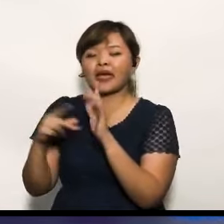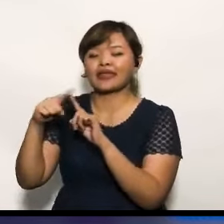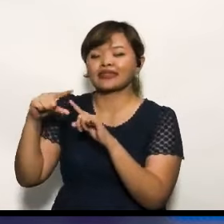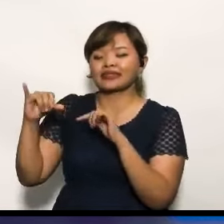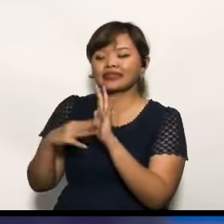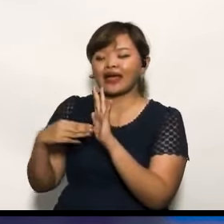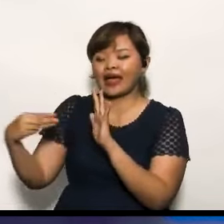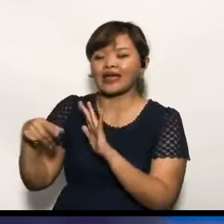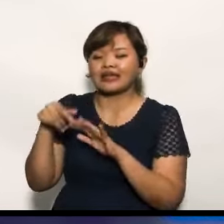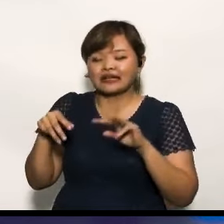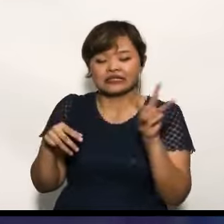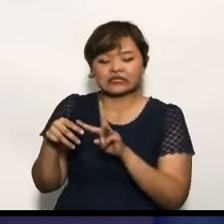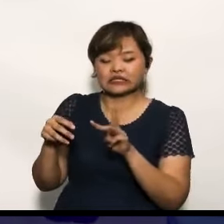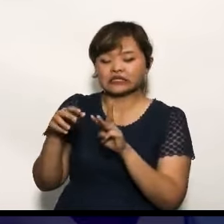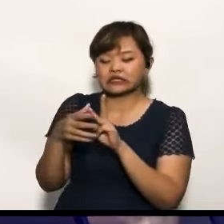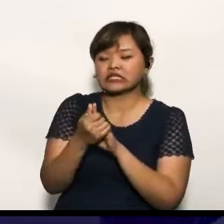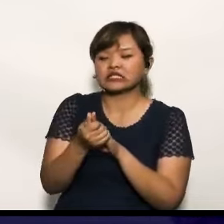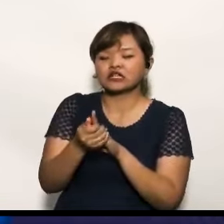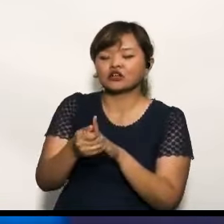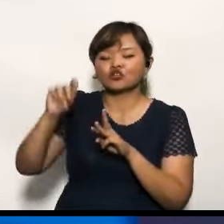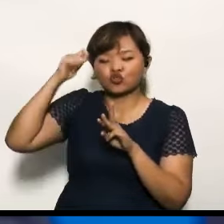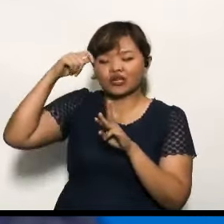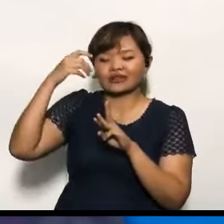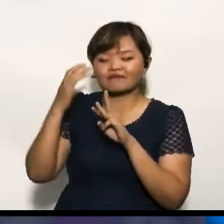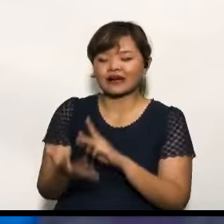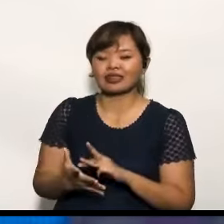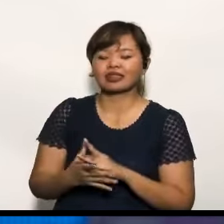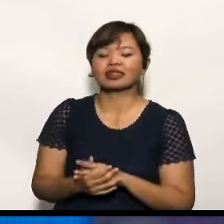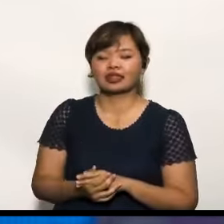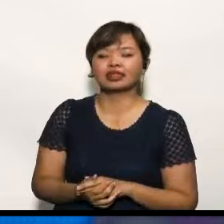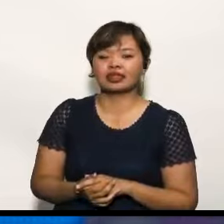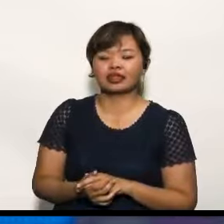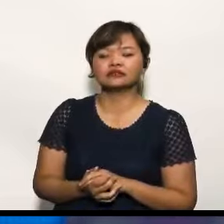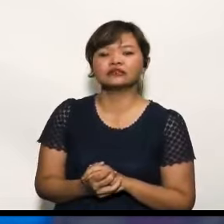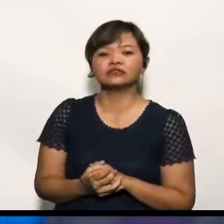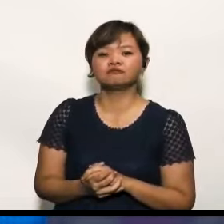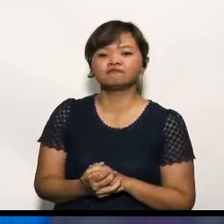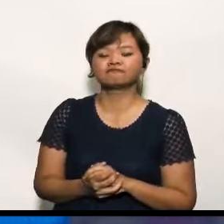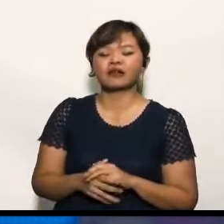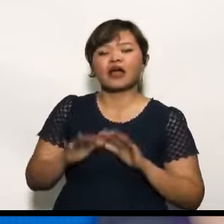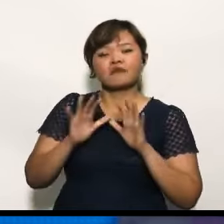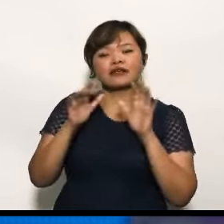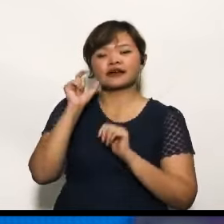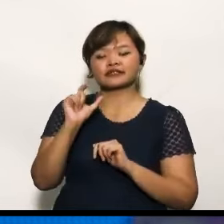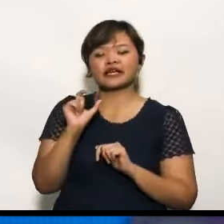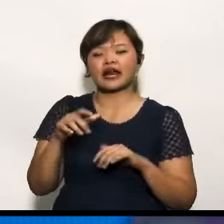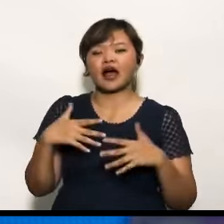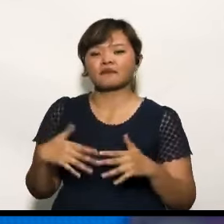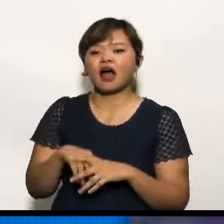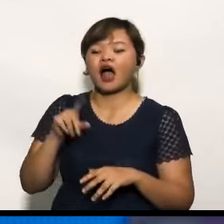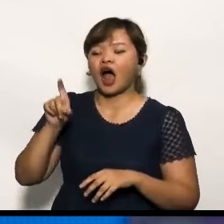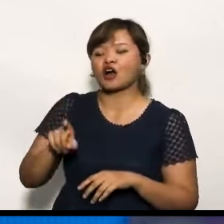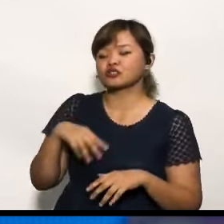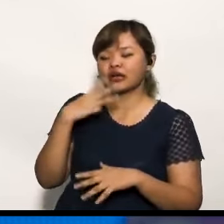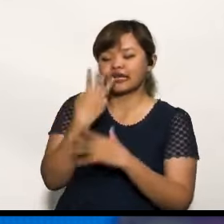susah. Dan dengan cara apa you obtain, most probably dengan cara itu you have to